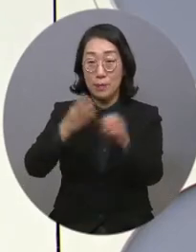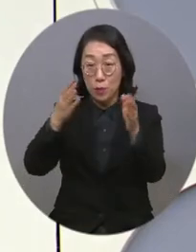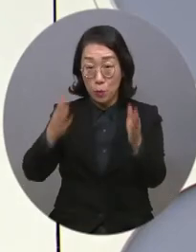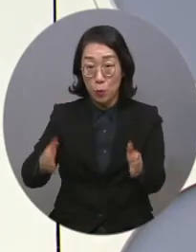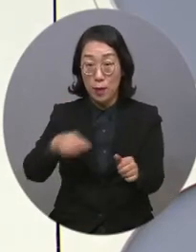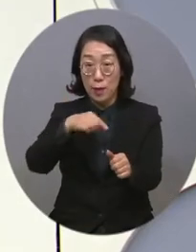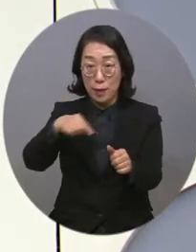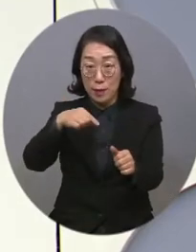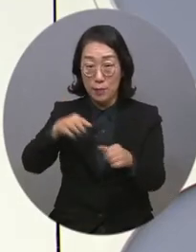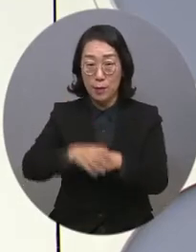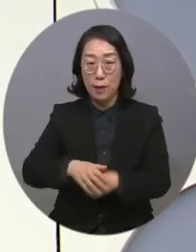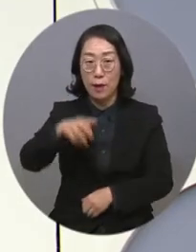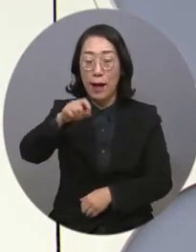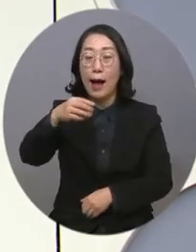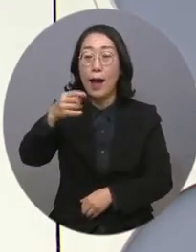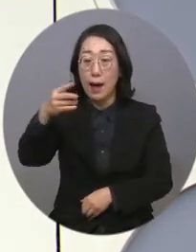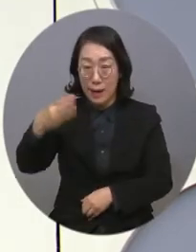카를 차페크에 대한 그